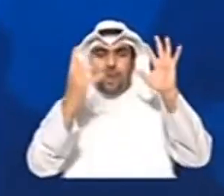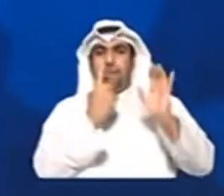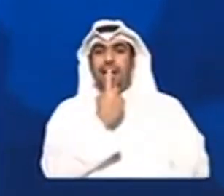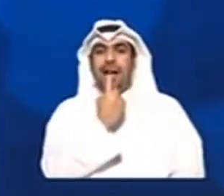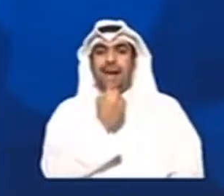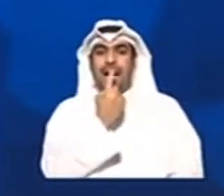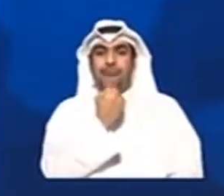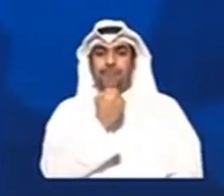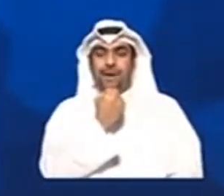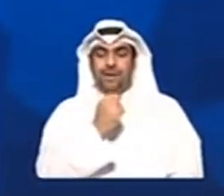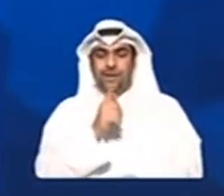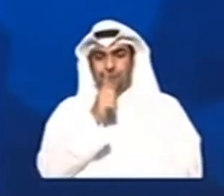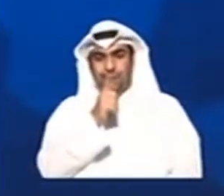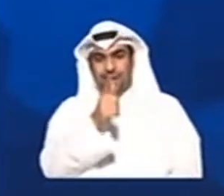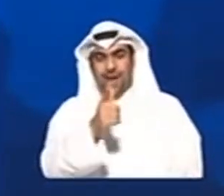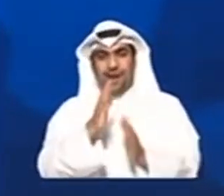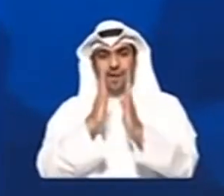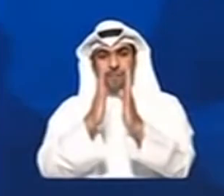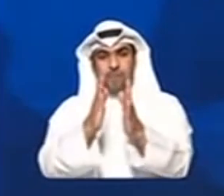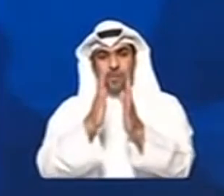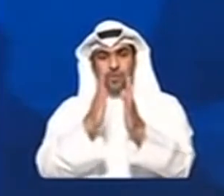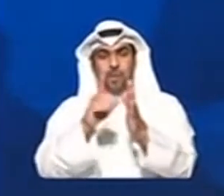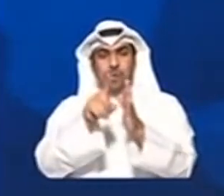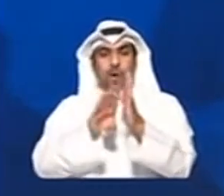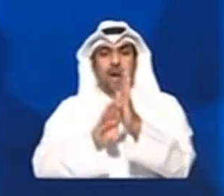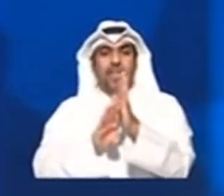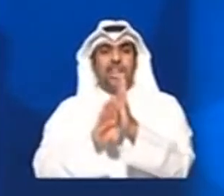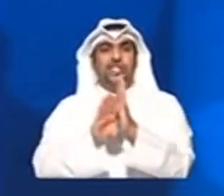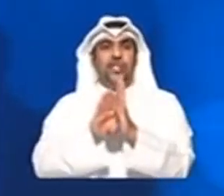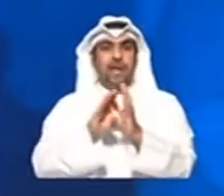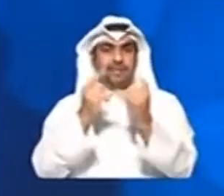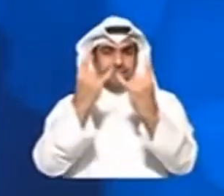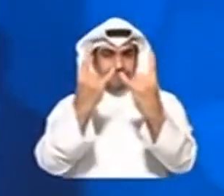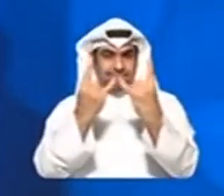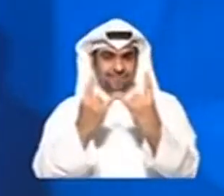مجال الفضاء، ومتمنيا لسموهم موفور الصحة ودوام العافية.